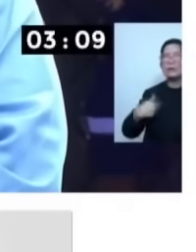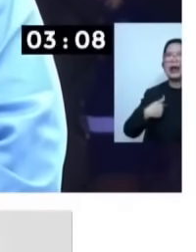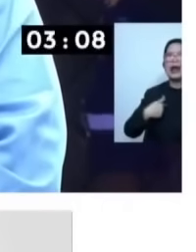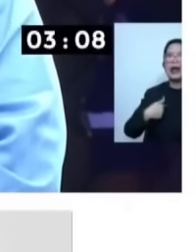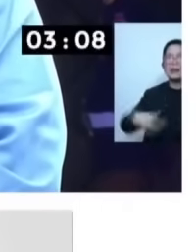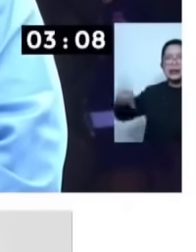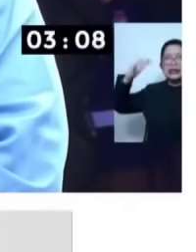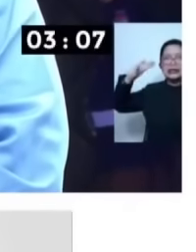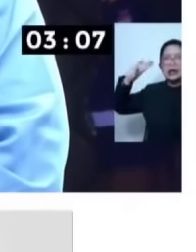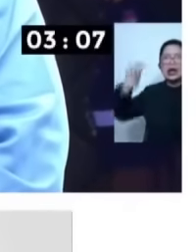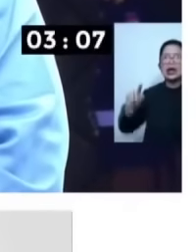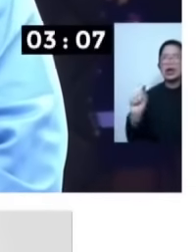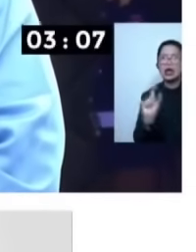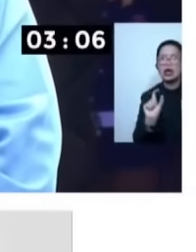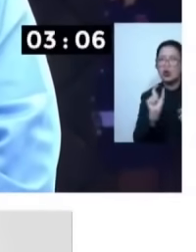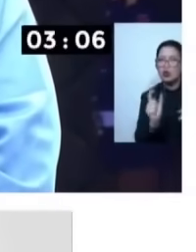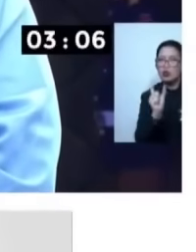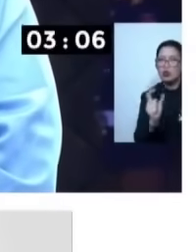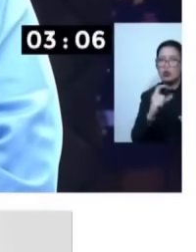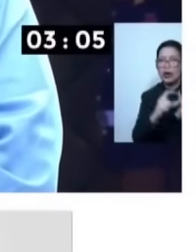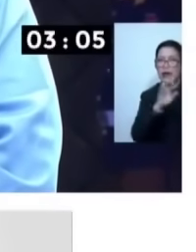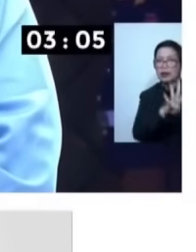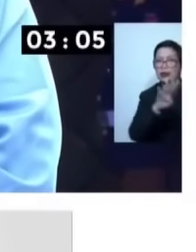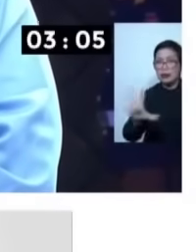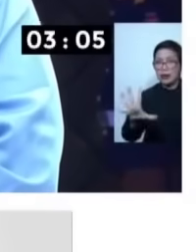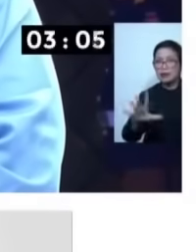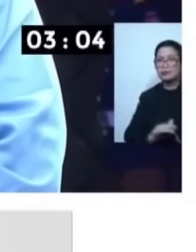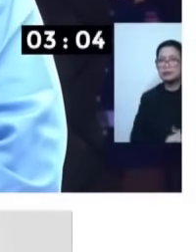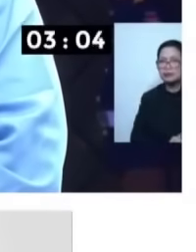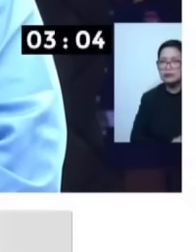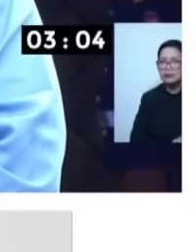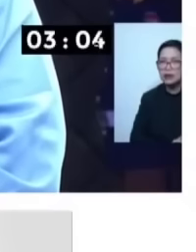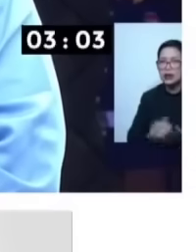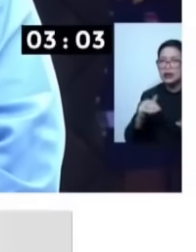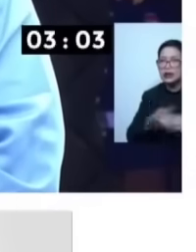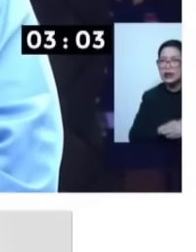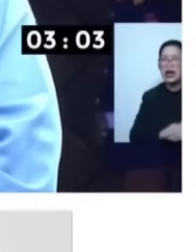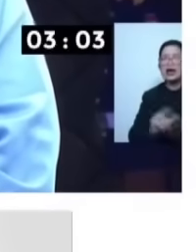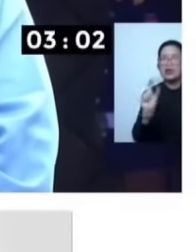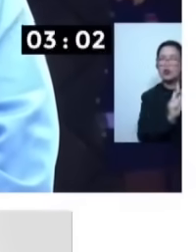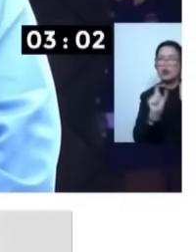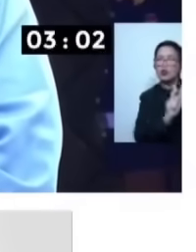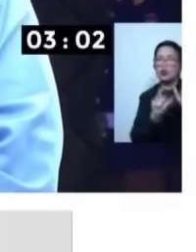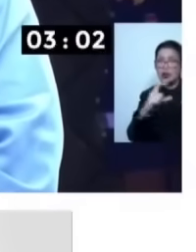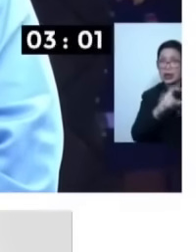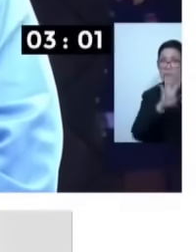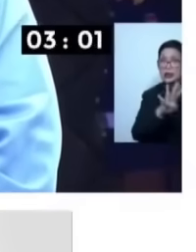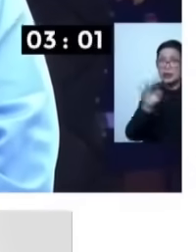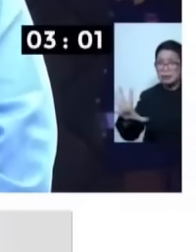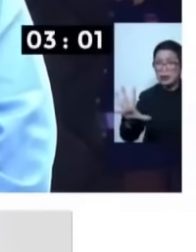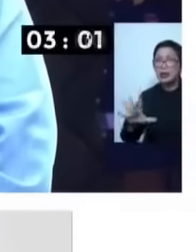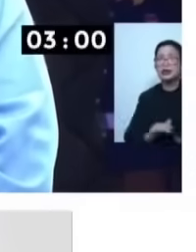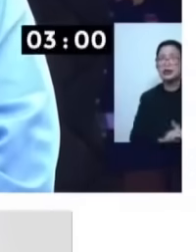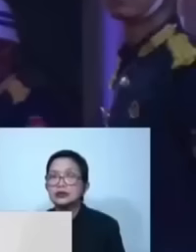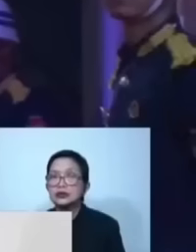senggol-senggolan ya Saya rasa itu justru e hal yang menarik untuk kita yang menonton supaya enggak terlalu berat juga karena isunya berat